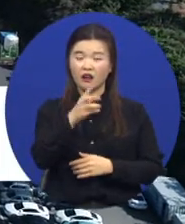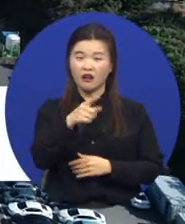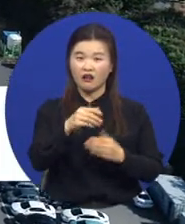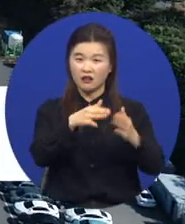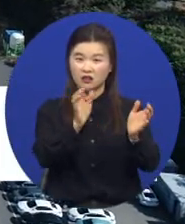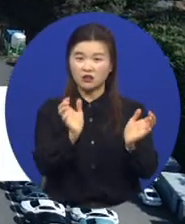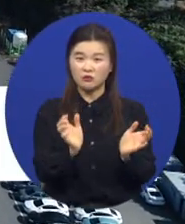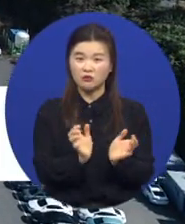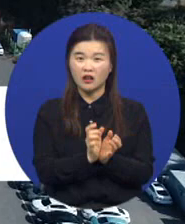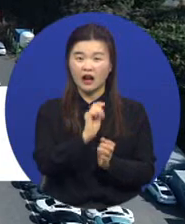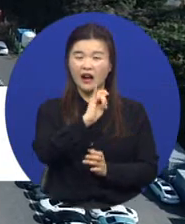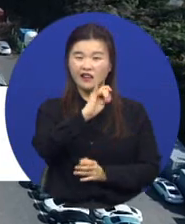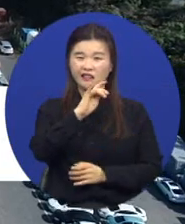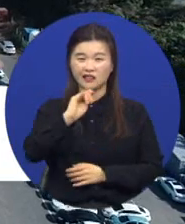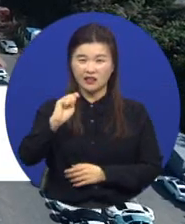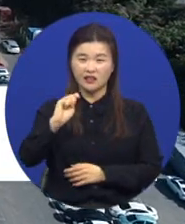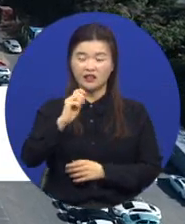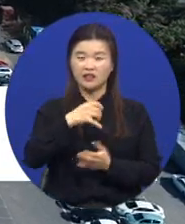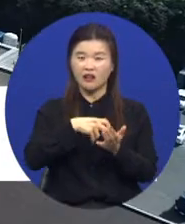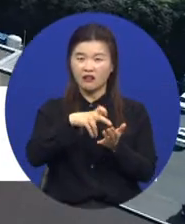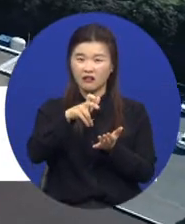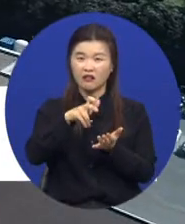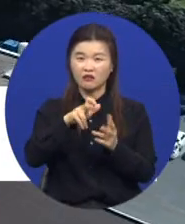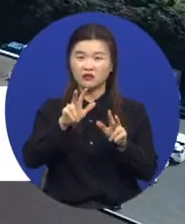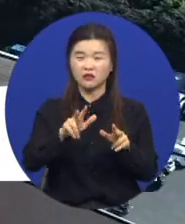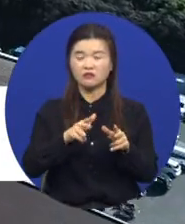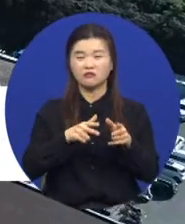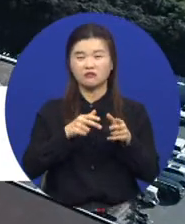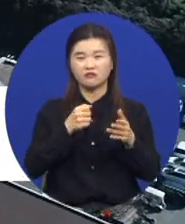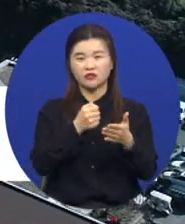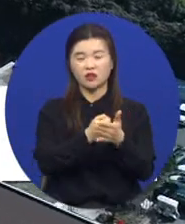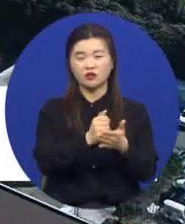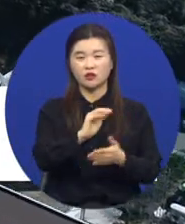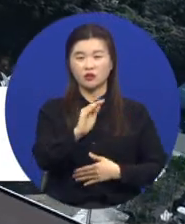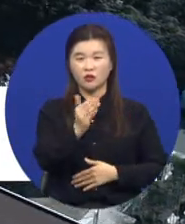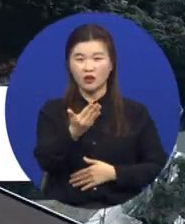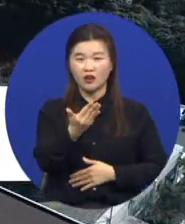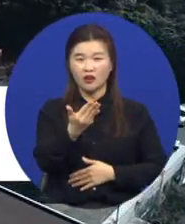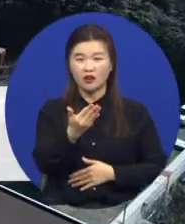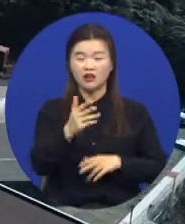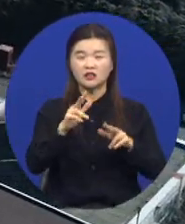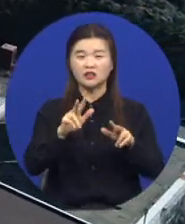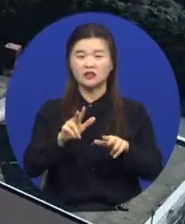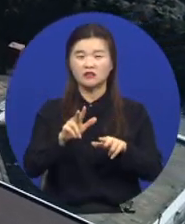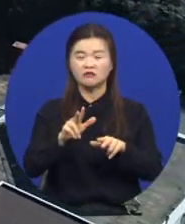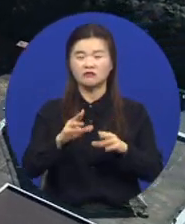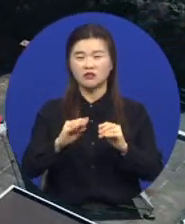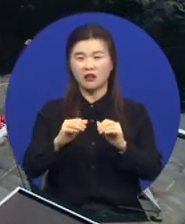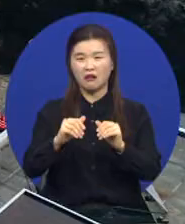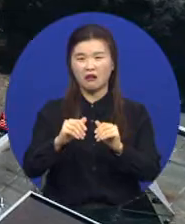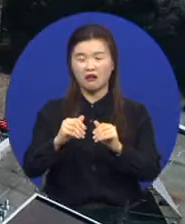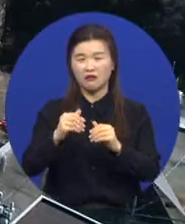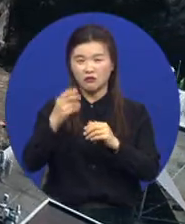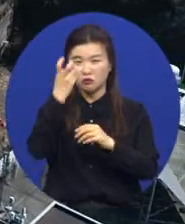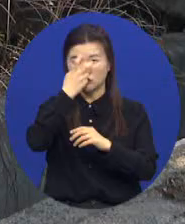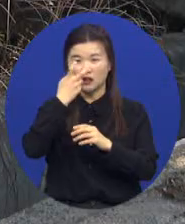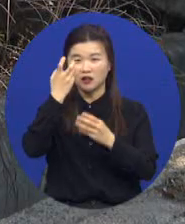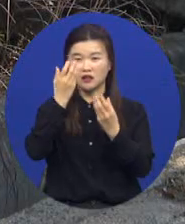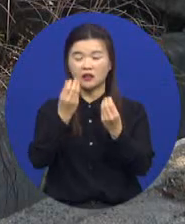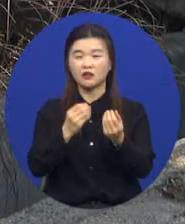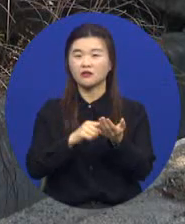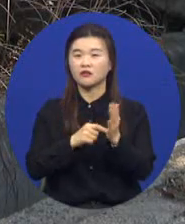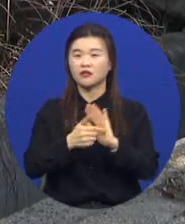최근 it 기업 카카오를 투자유치 파트너 로 정하고 현지 실사를 마친 것으로 알려졌습니다